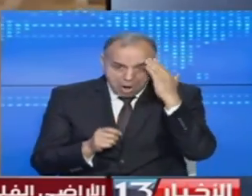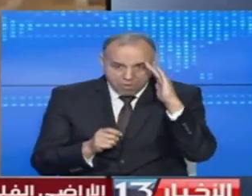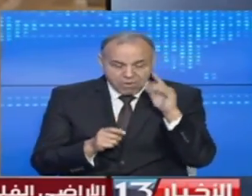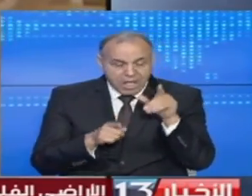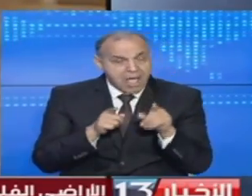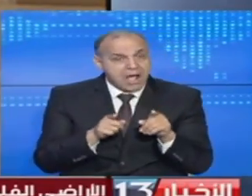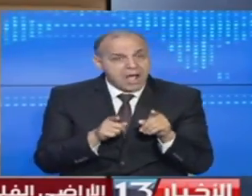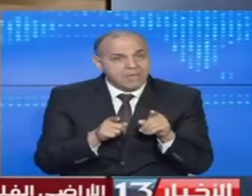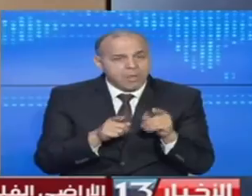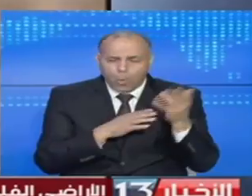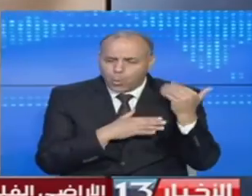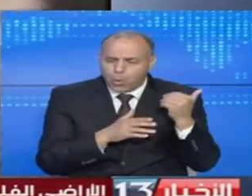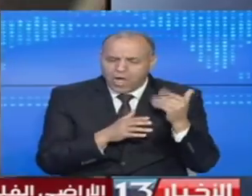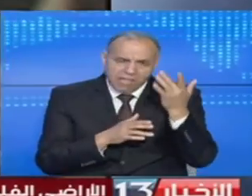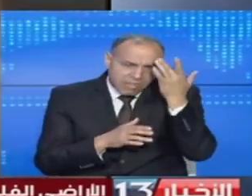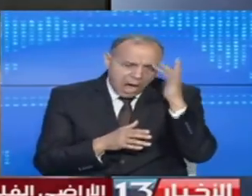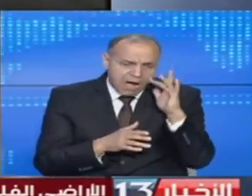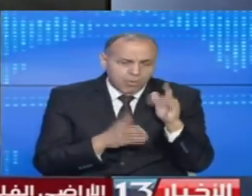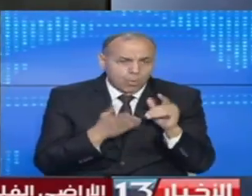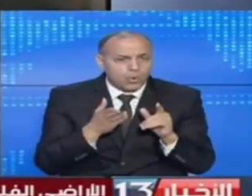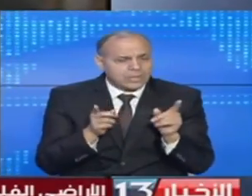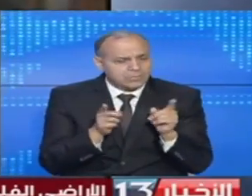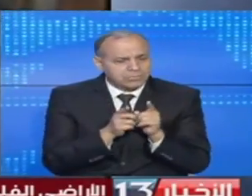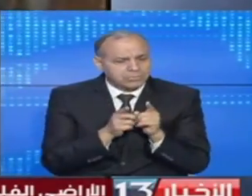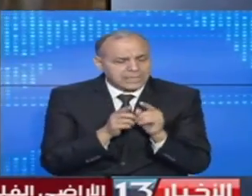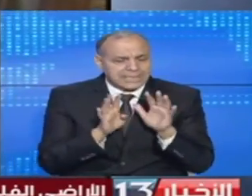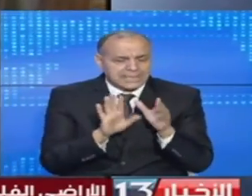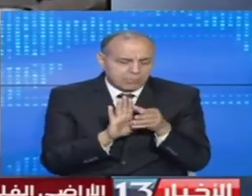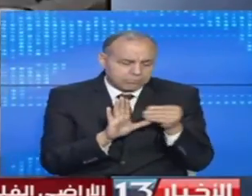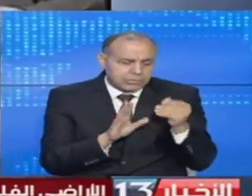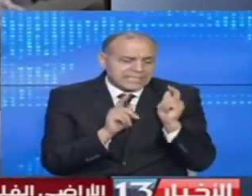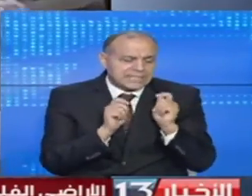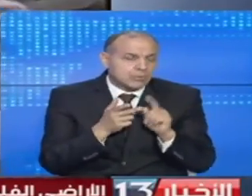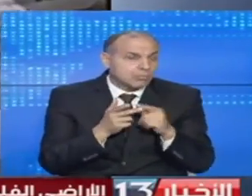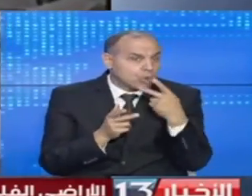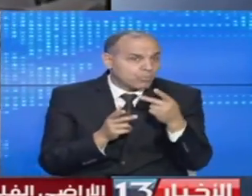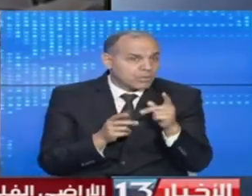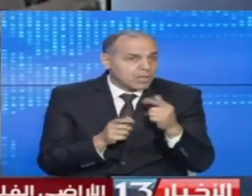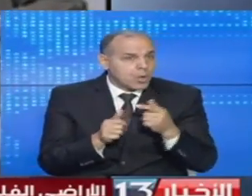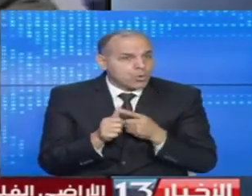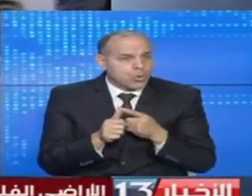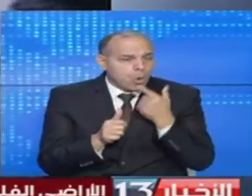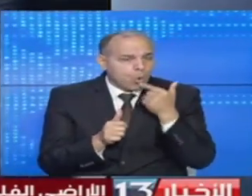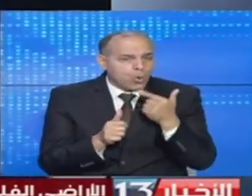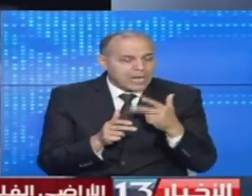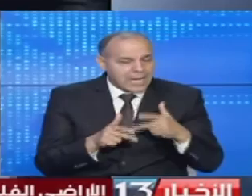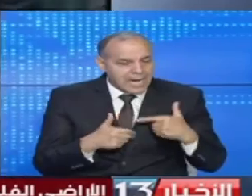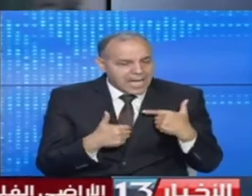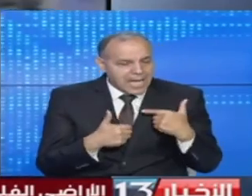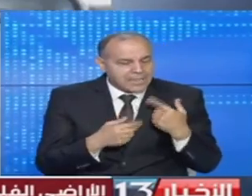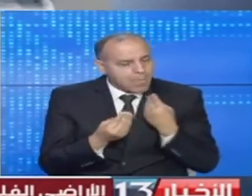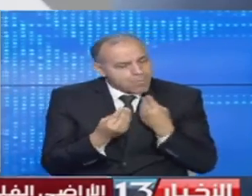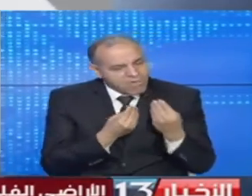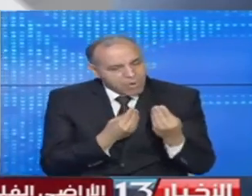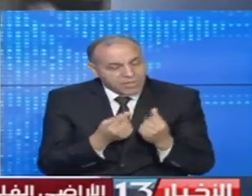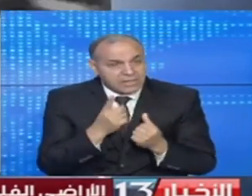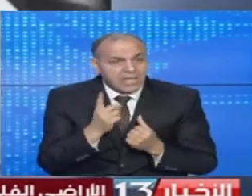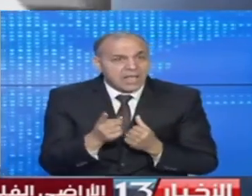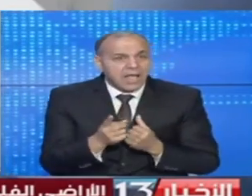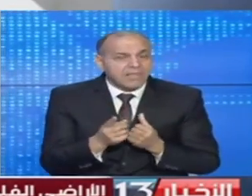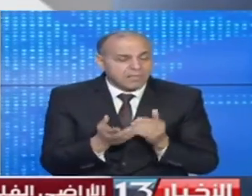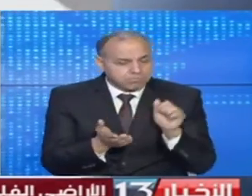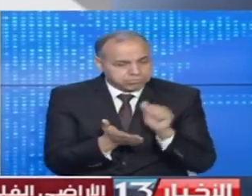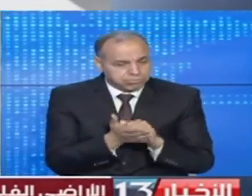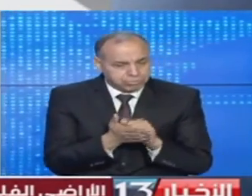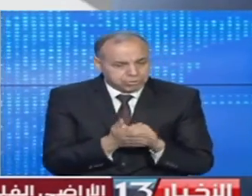علاقات ارثا ثقافيا يتلخص في تسعه كتب سياسيه من ابرزها الحياه مفاوضات الذي صدر